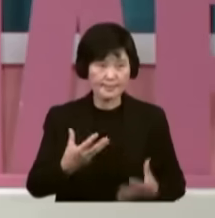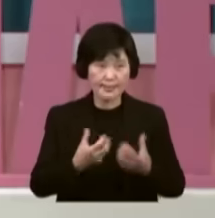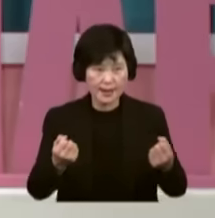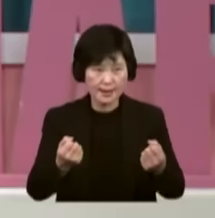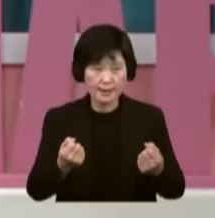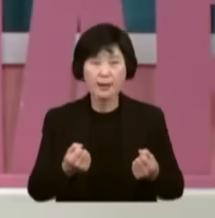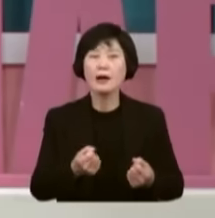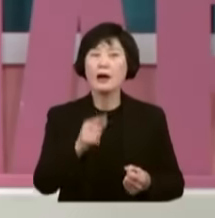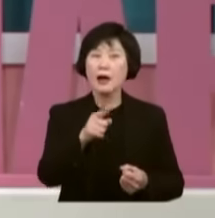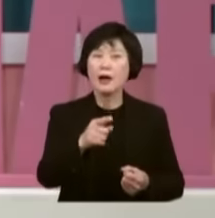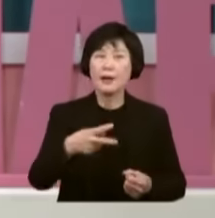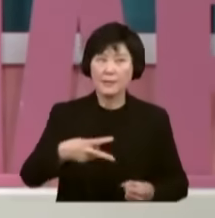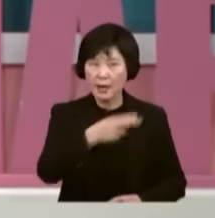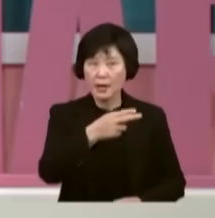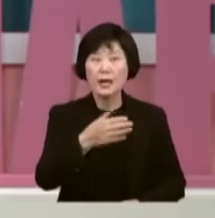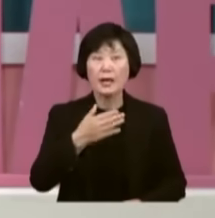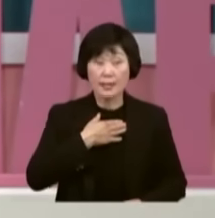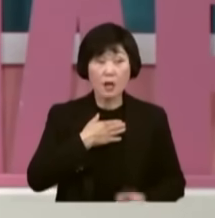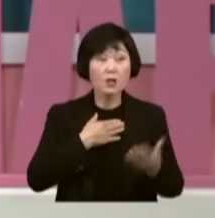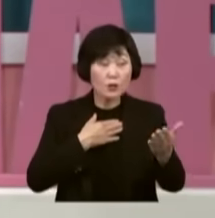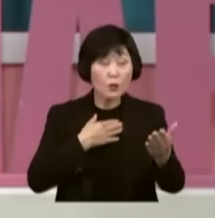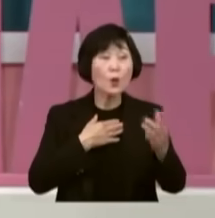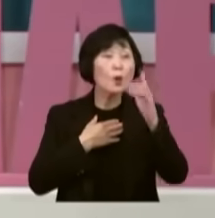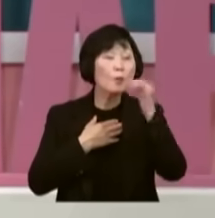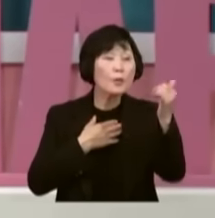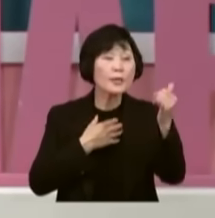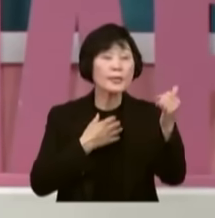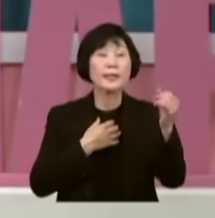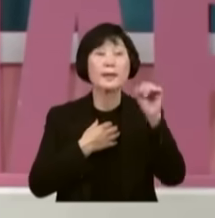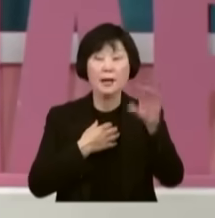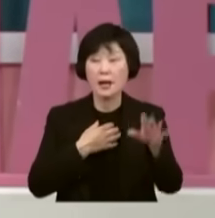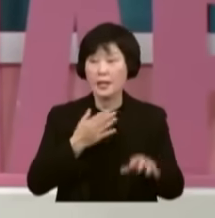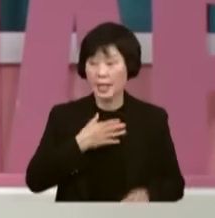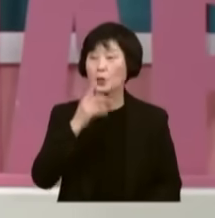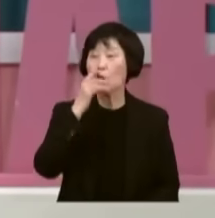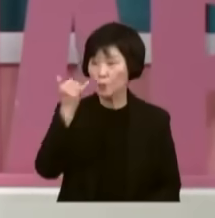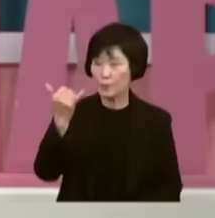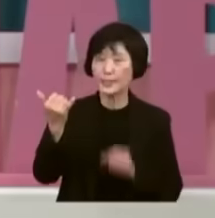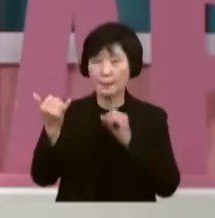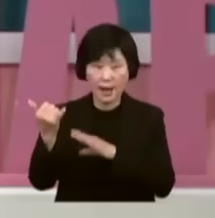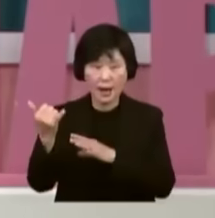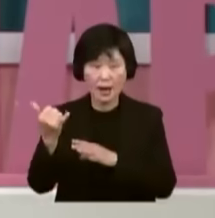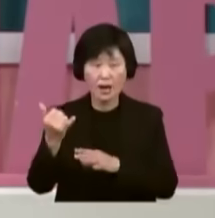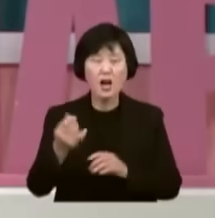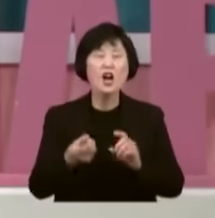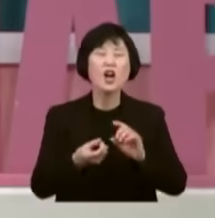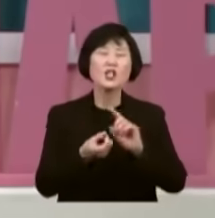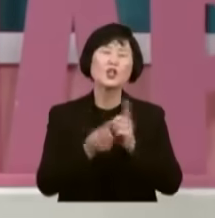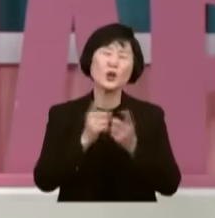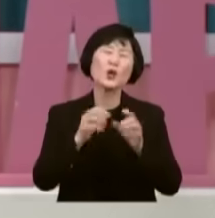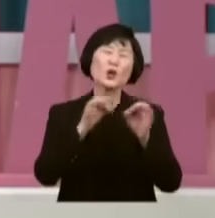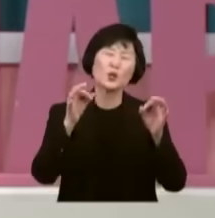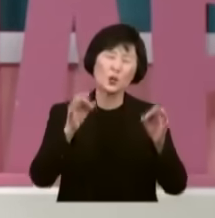너희 부모님 오라고 그러고 나도 엄마 아버지한테 얘기해갖고 모든 걸 끝내자. 서로가 참고 있었던 모양인데 그러면서 막 혼자 큰